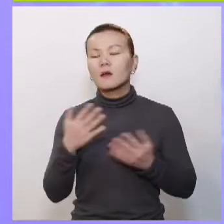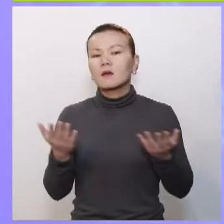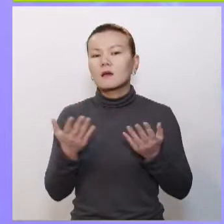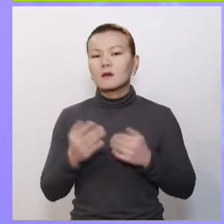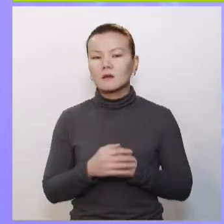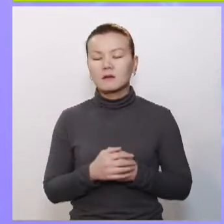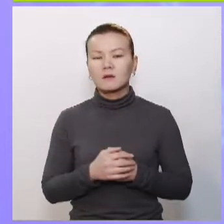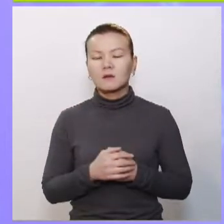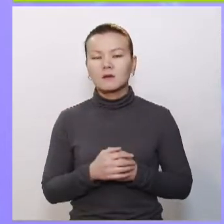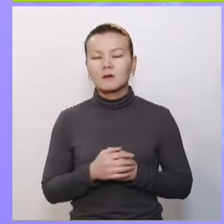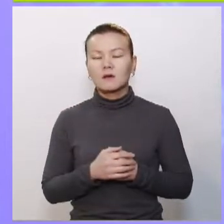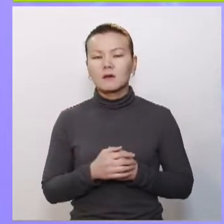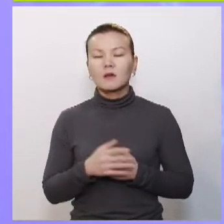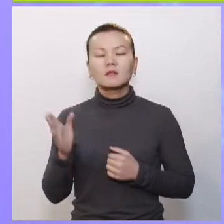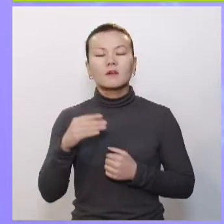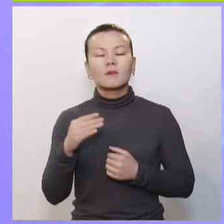кайталайбыз.